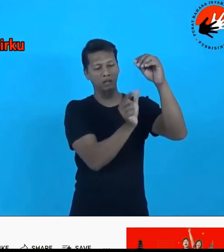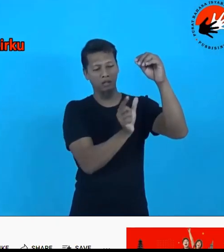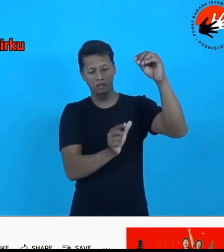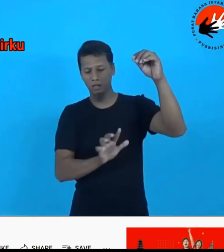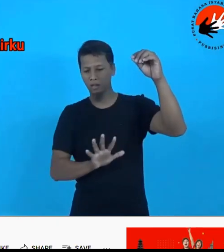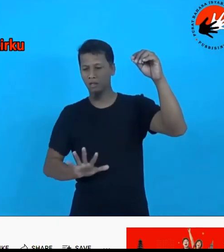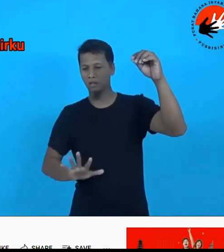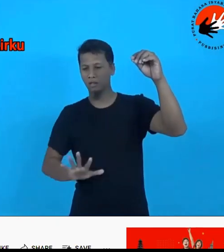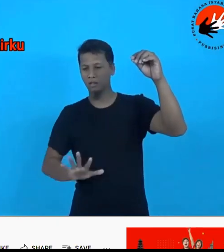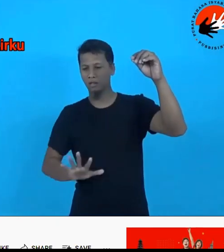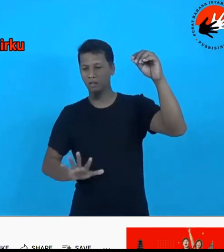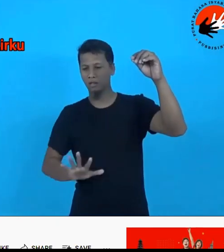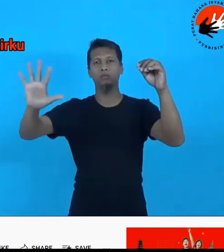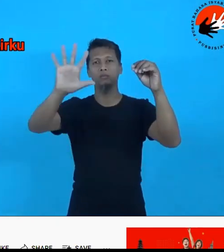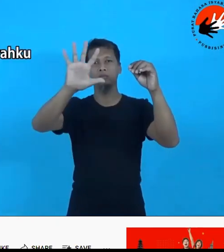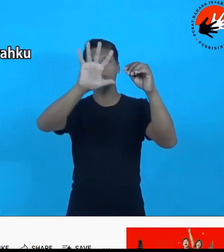Hai semoga